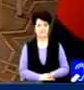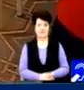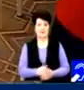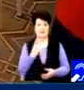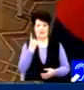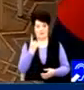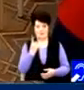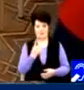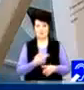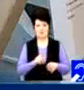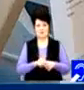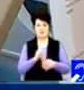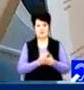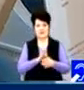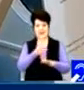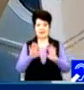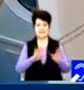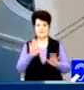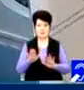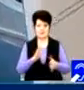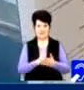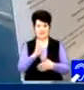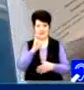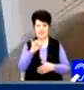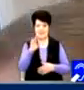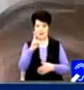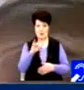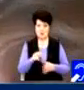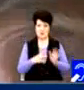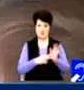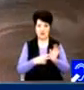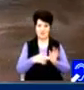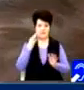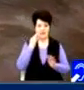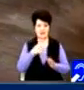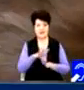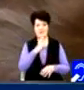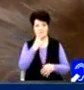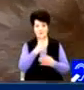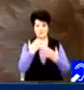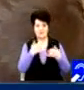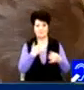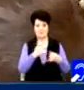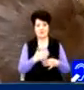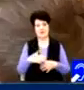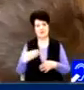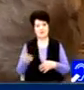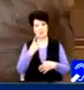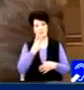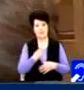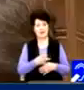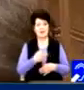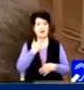unul dintre protagoniștii Expoziției este Nicu băiețelul de șapte ani a fost surprins să se admire dintr o parte de fiecare